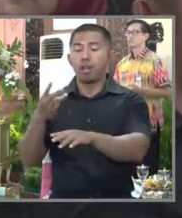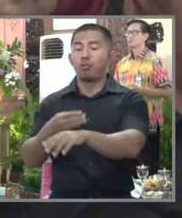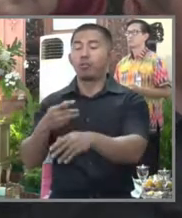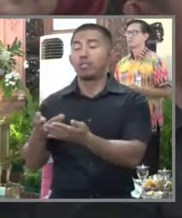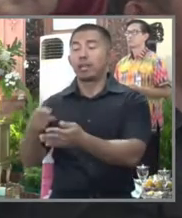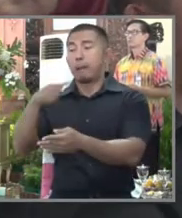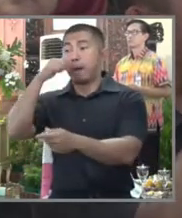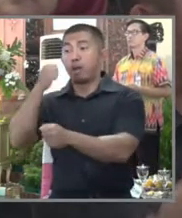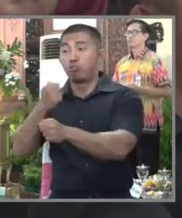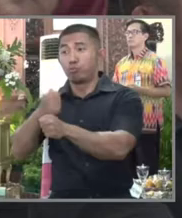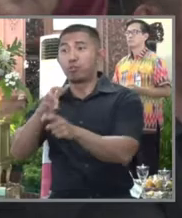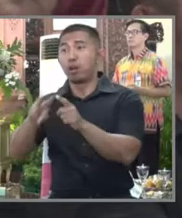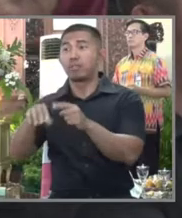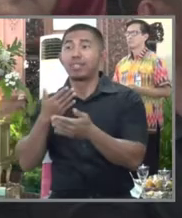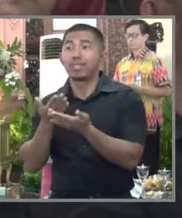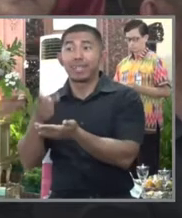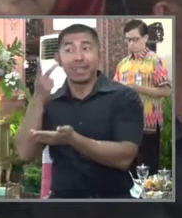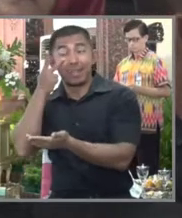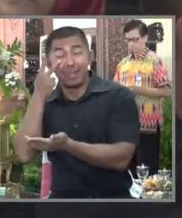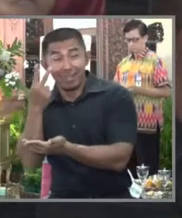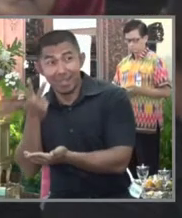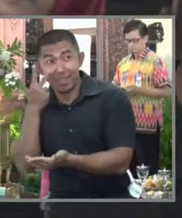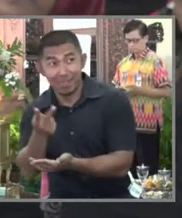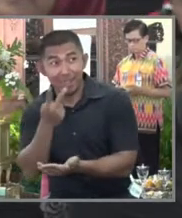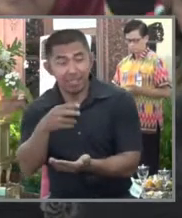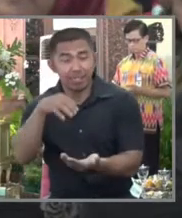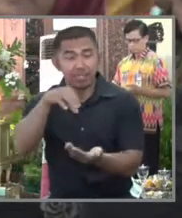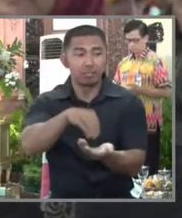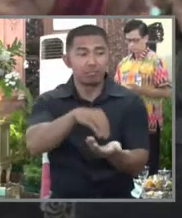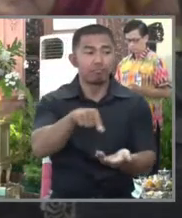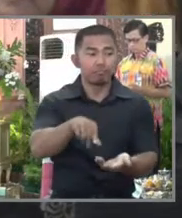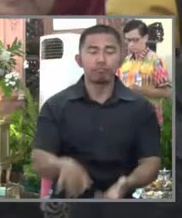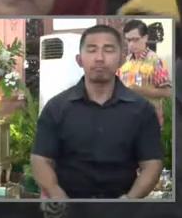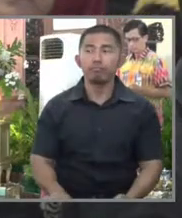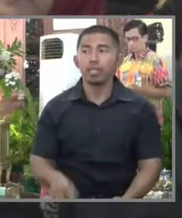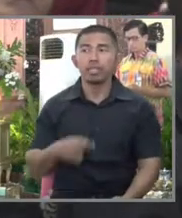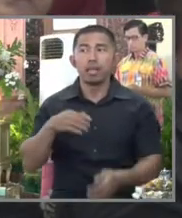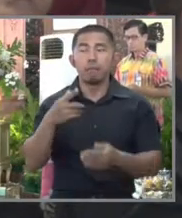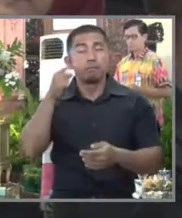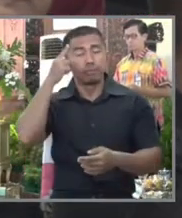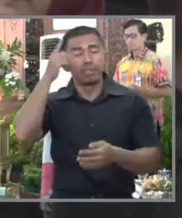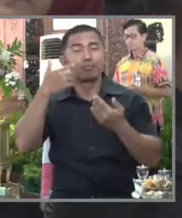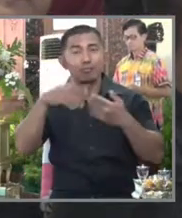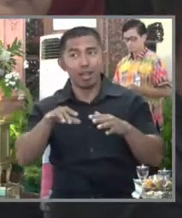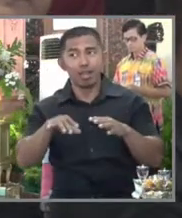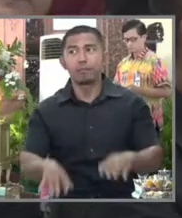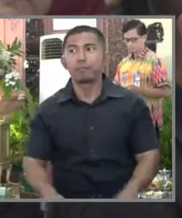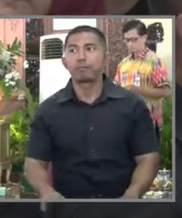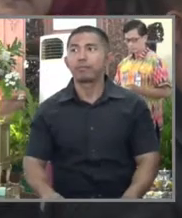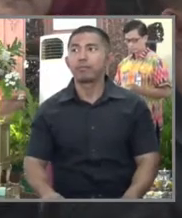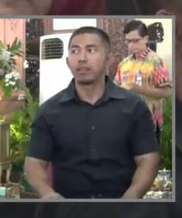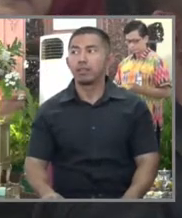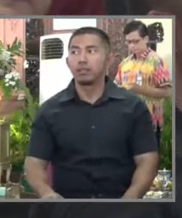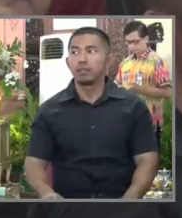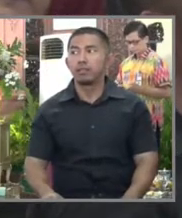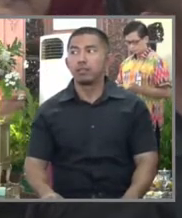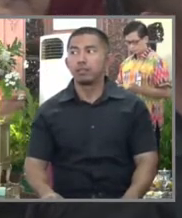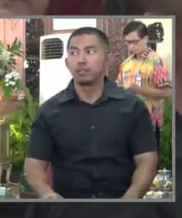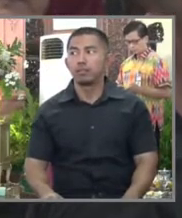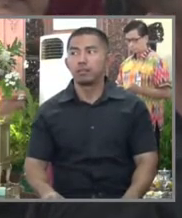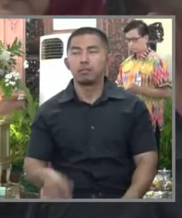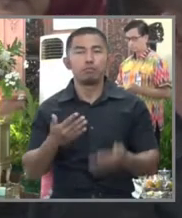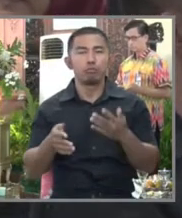tamu untuk bisa sedikit mengunjungi stand yang ada di sana. Saya kira itu dari saya. Monggo kalau ada sedikit